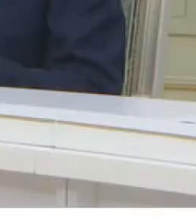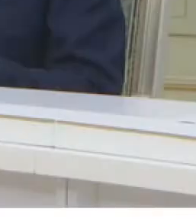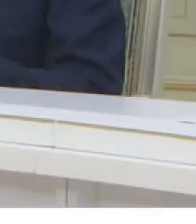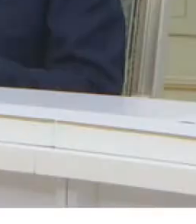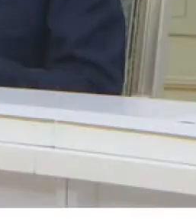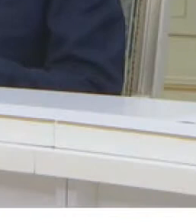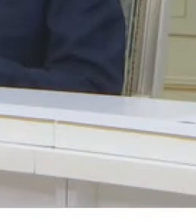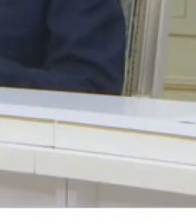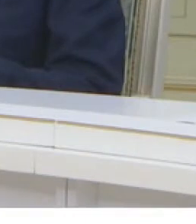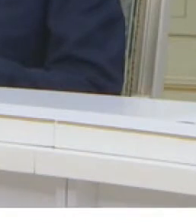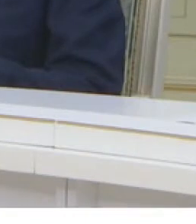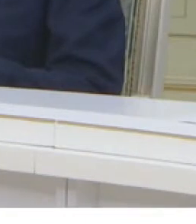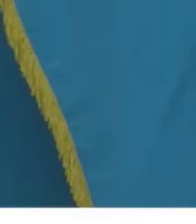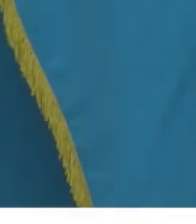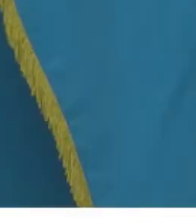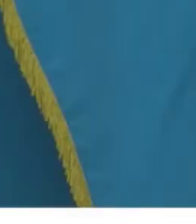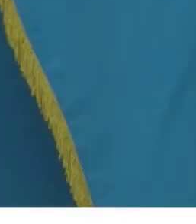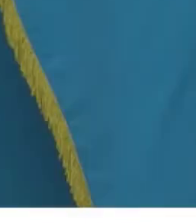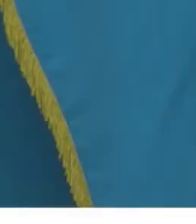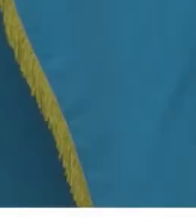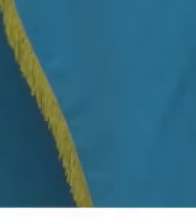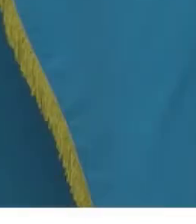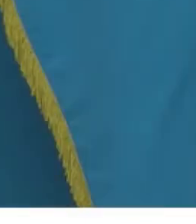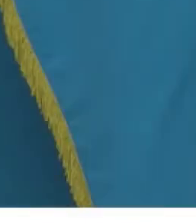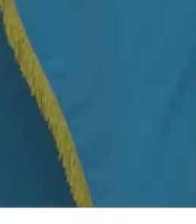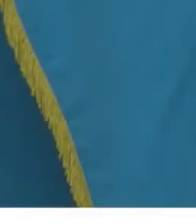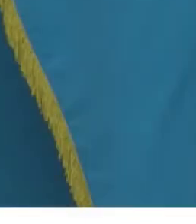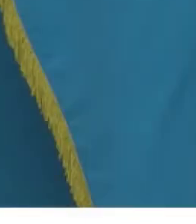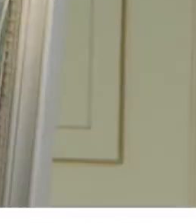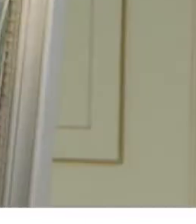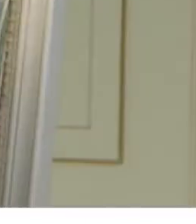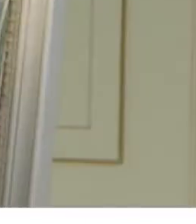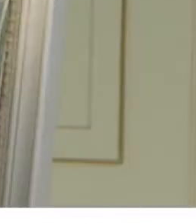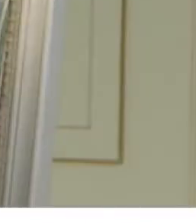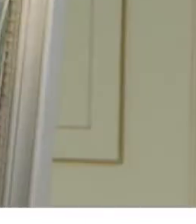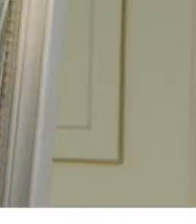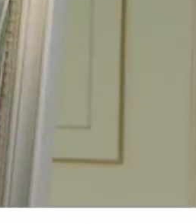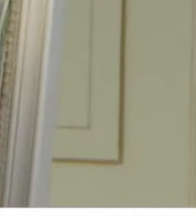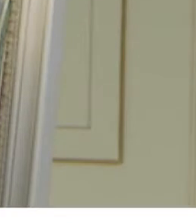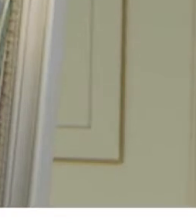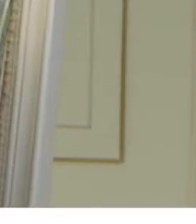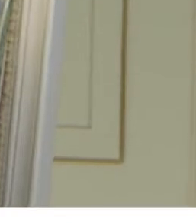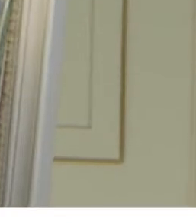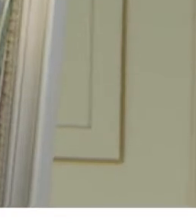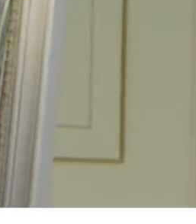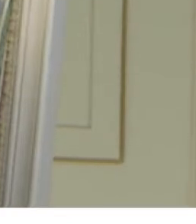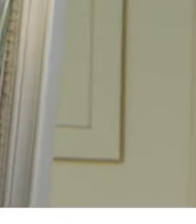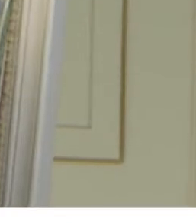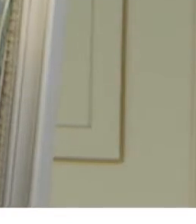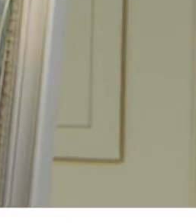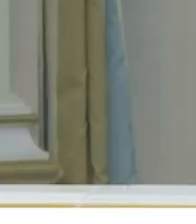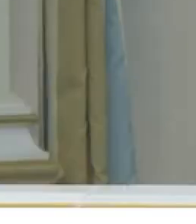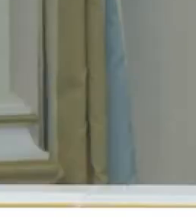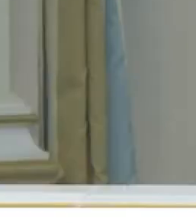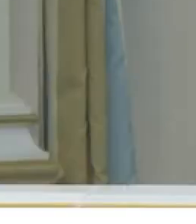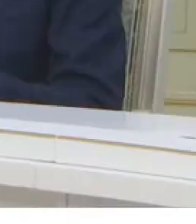поняли это задача агентство по моему поручению сформированные консультативные комитеты по шести направлениям перед ними поставлена